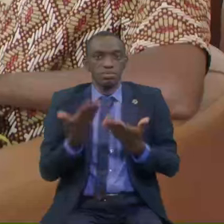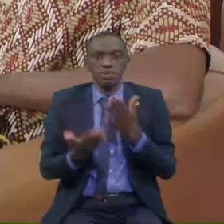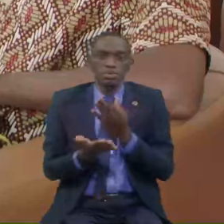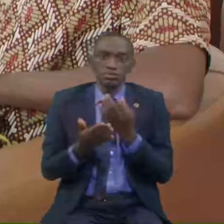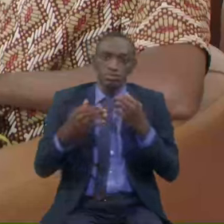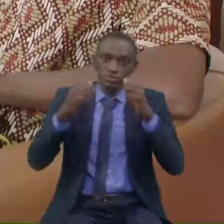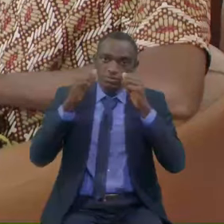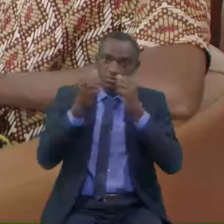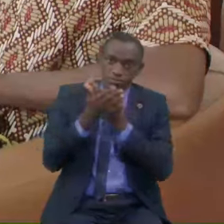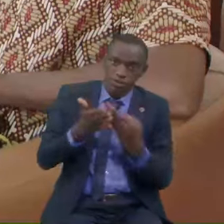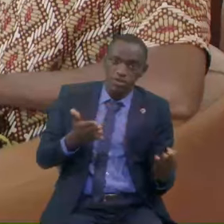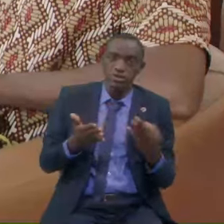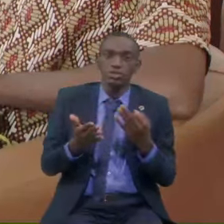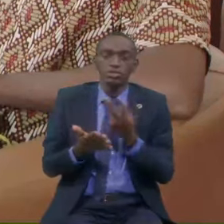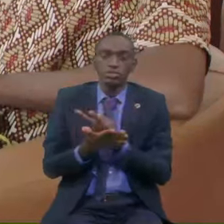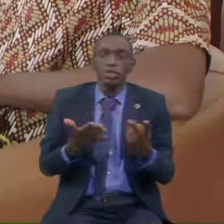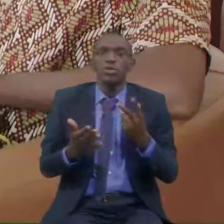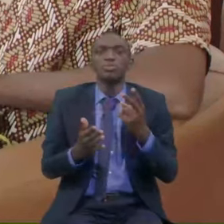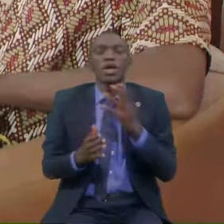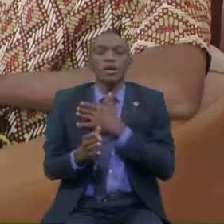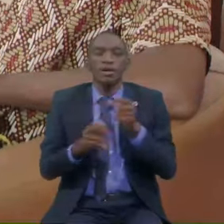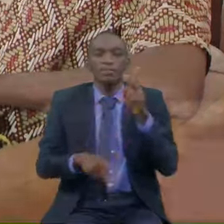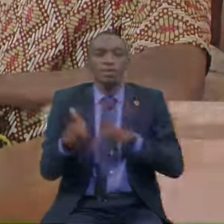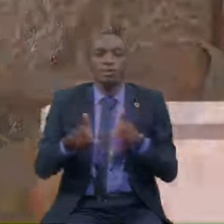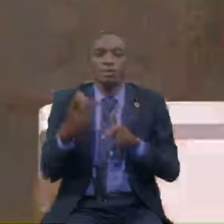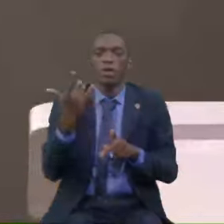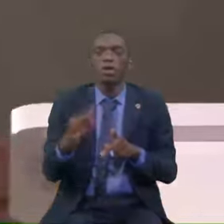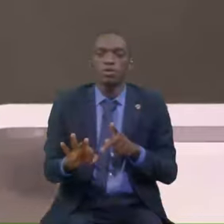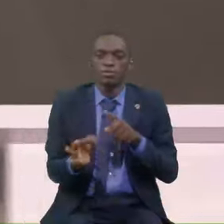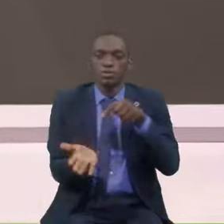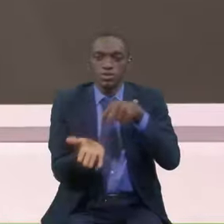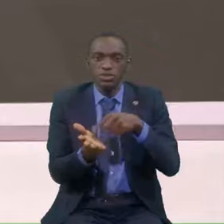gens peuvent se fatiguer, et les gens de ce monde.